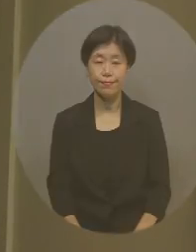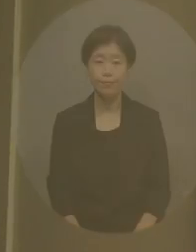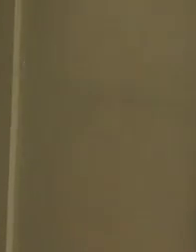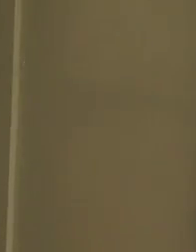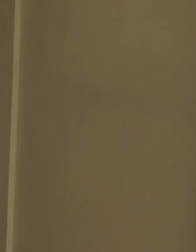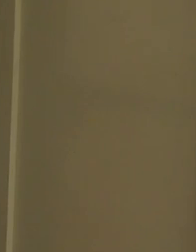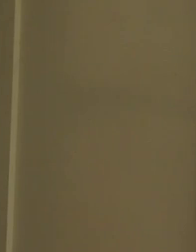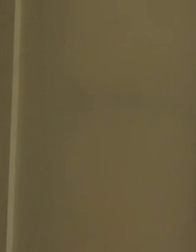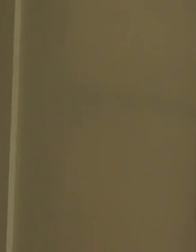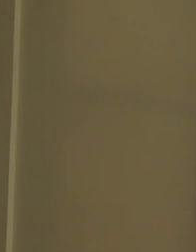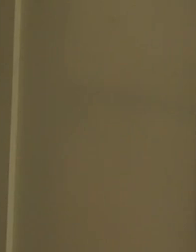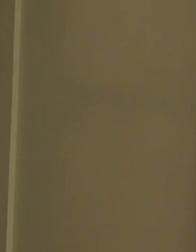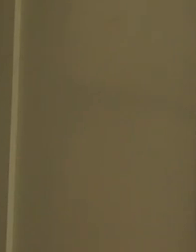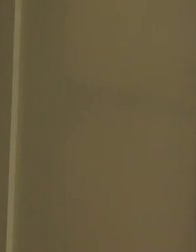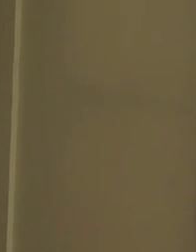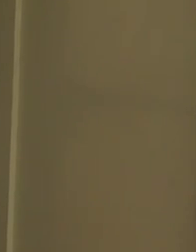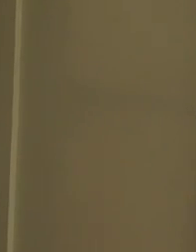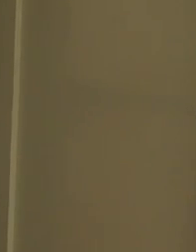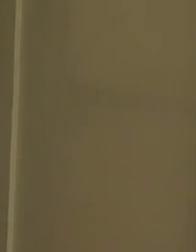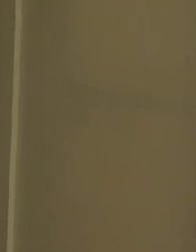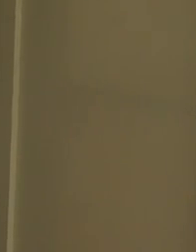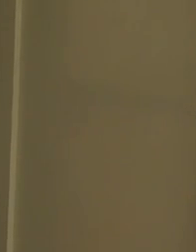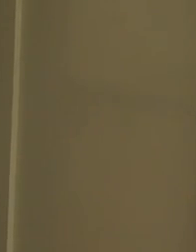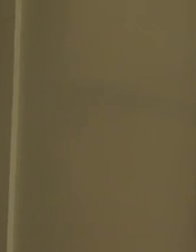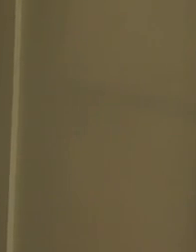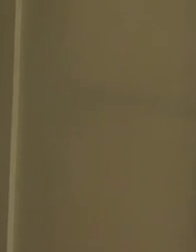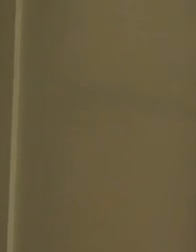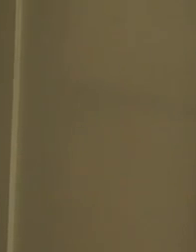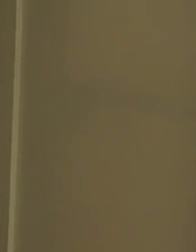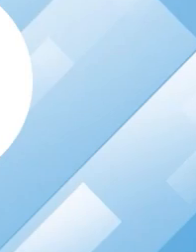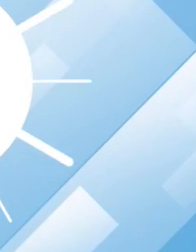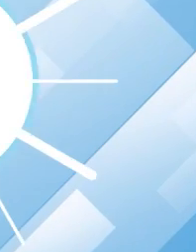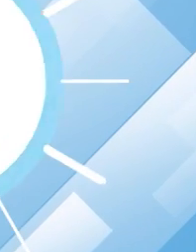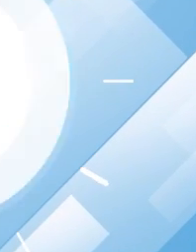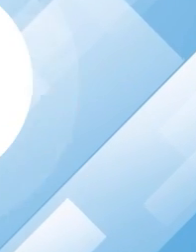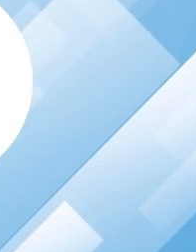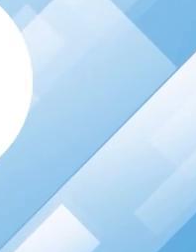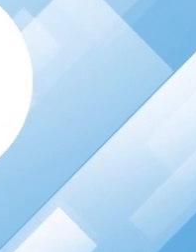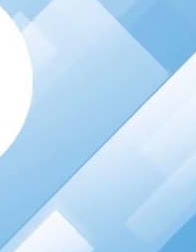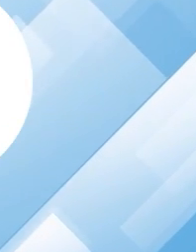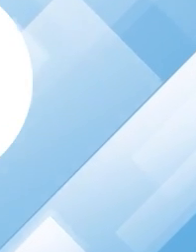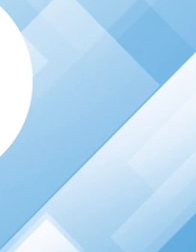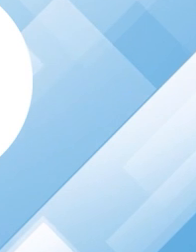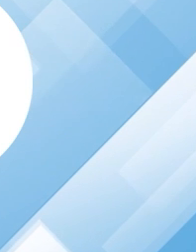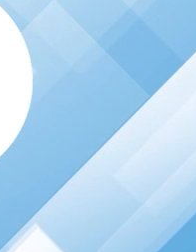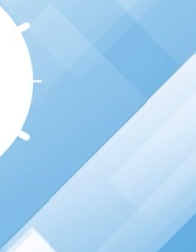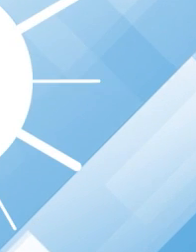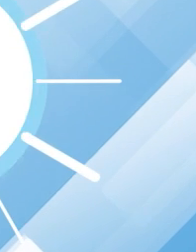정유정입니다.